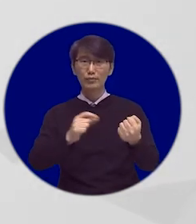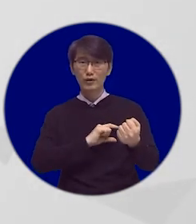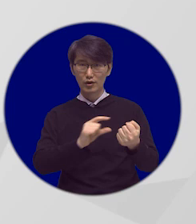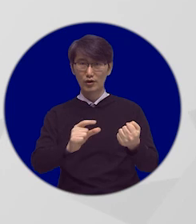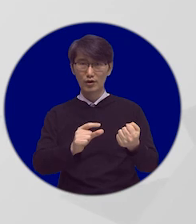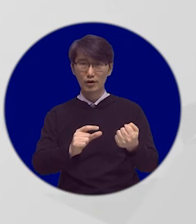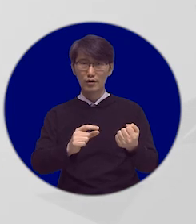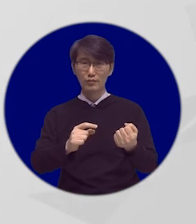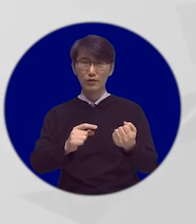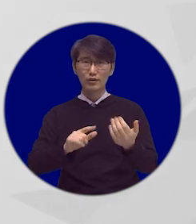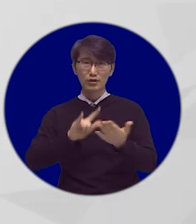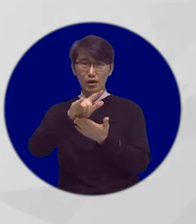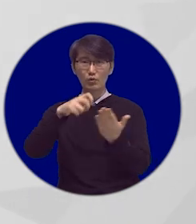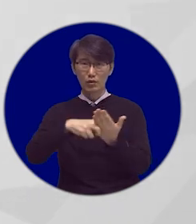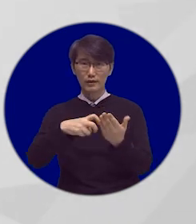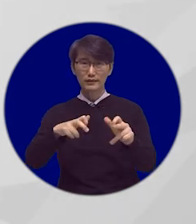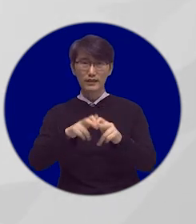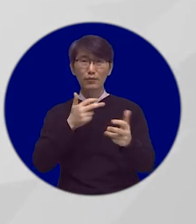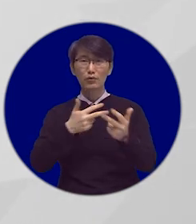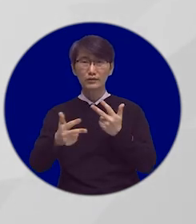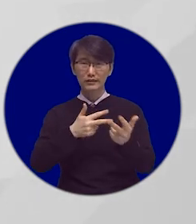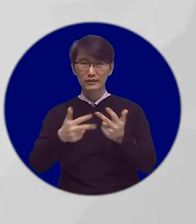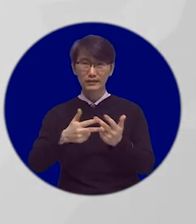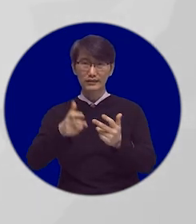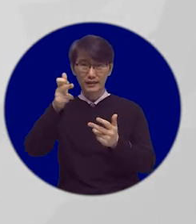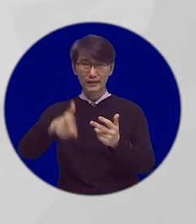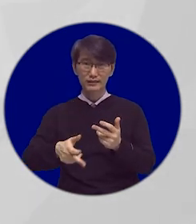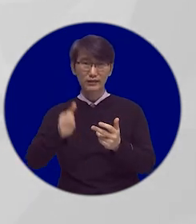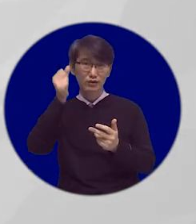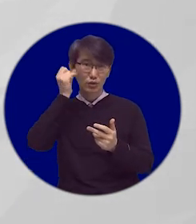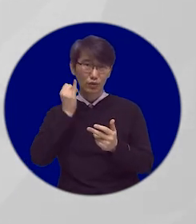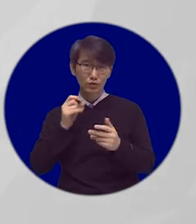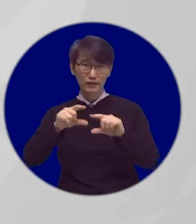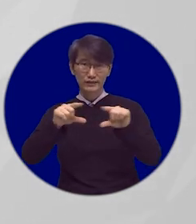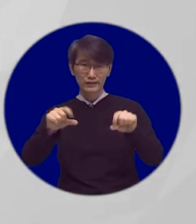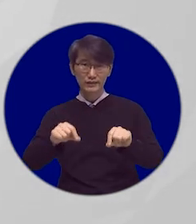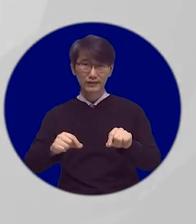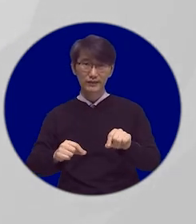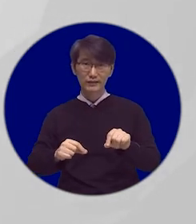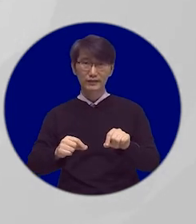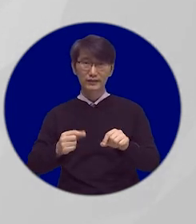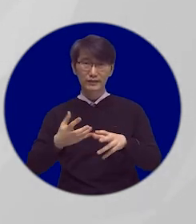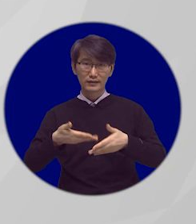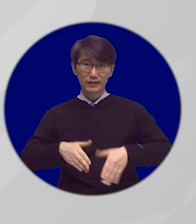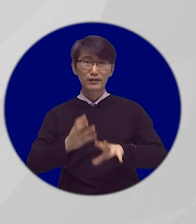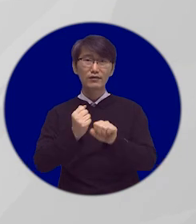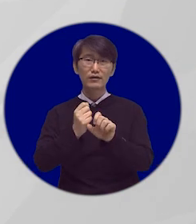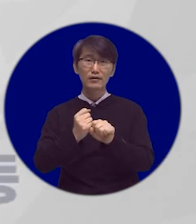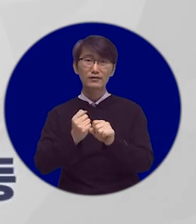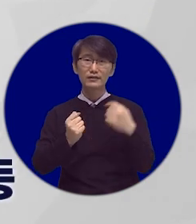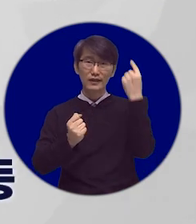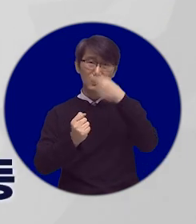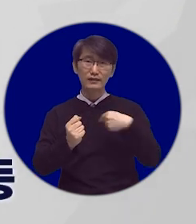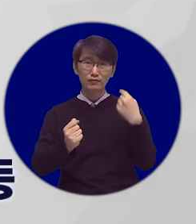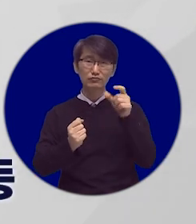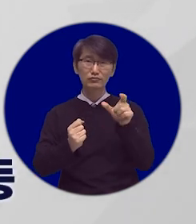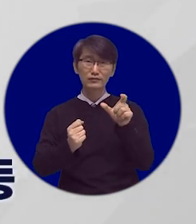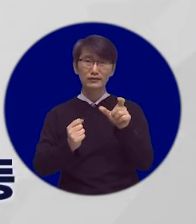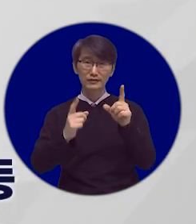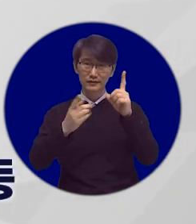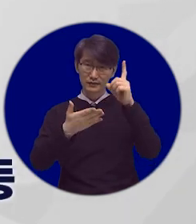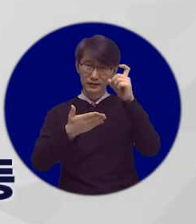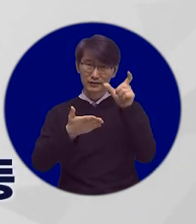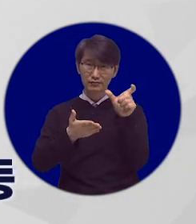주민등록증, 운전면허증, 여권, 장애인복지카드, 청소년증, 생년월일이 기재되고 사진이 첩부되어